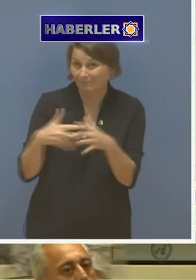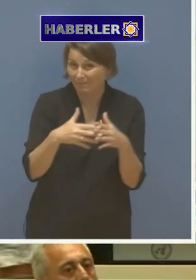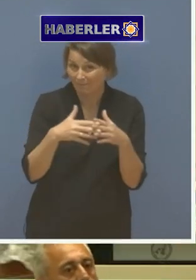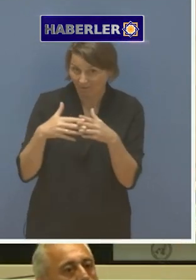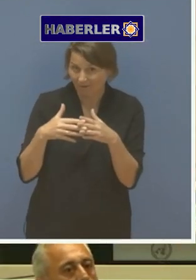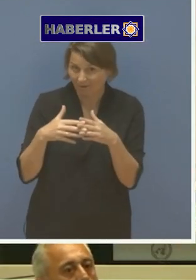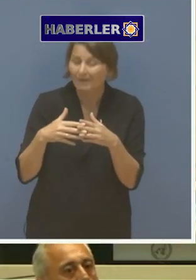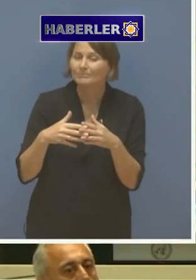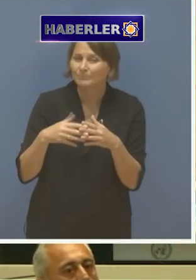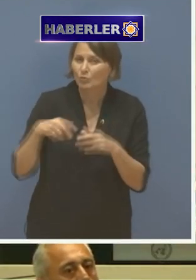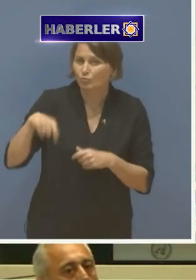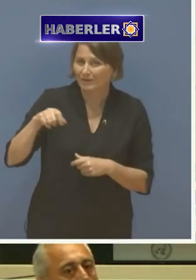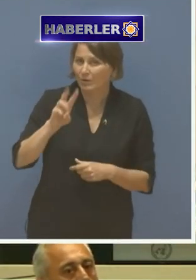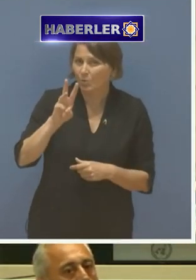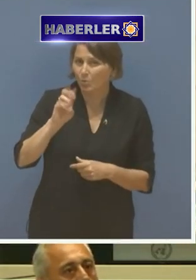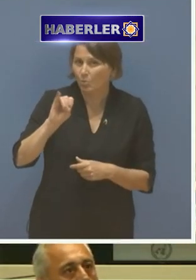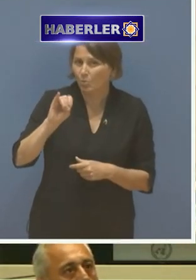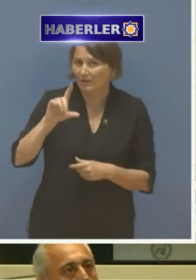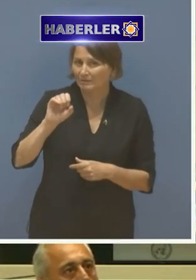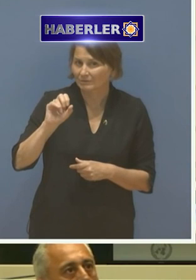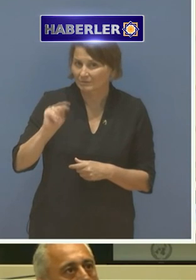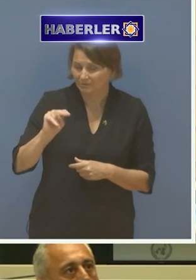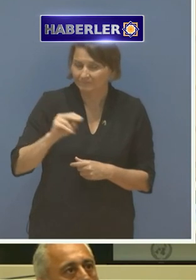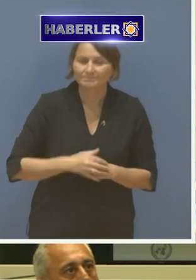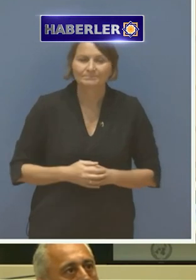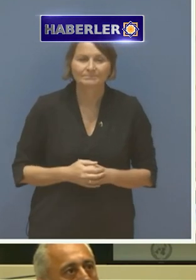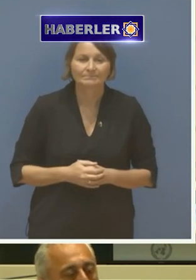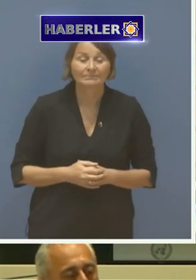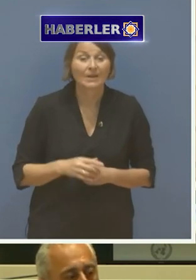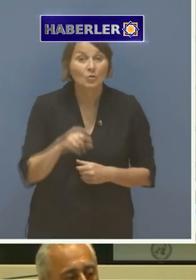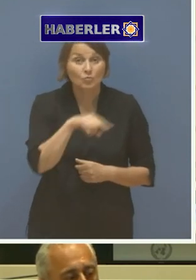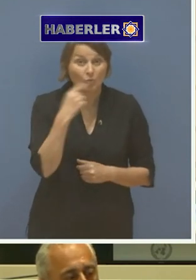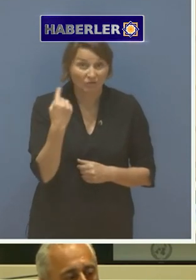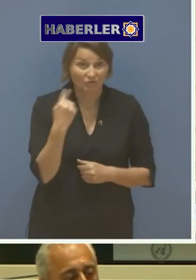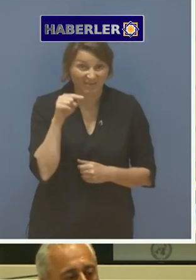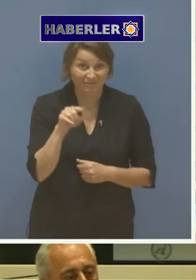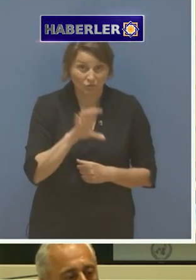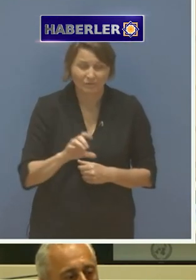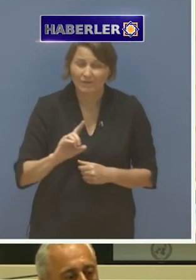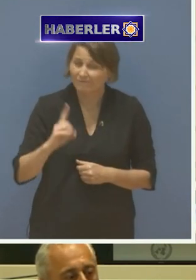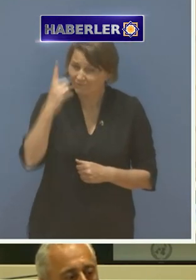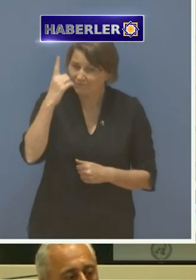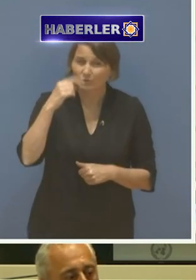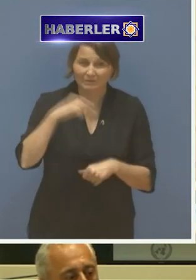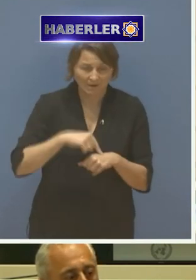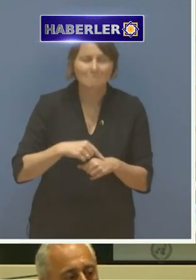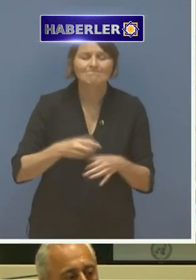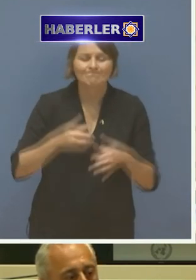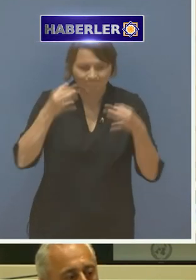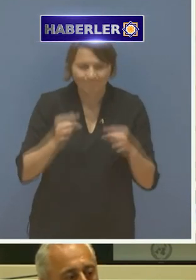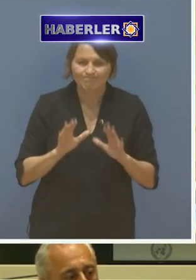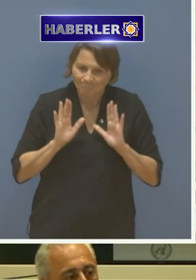katkıda bulunduğunu hatırlatmak isterim. Ermeni halkının çektiği acılar ve tarihi esas alınarak Ermenistan